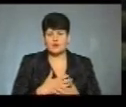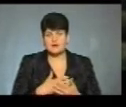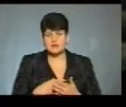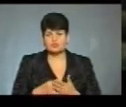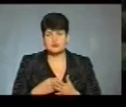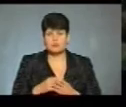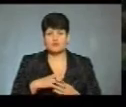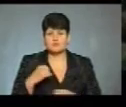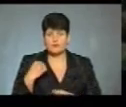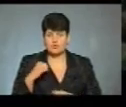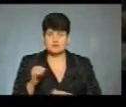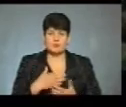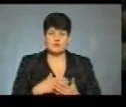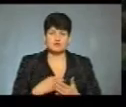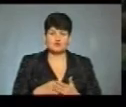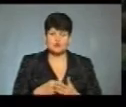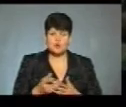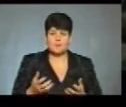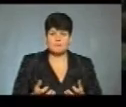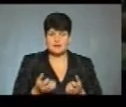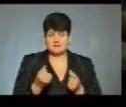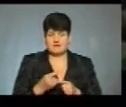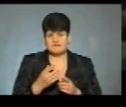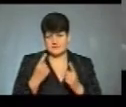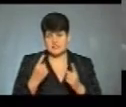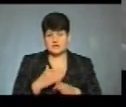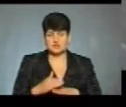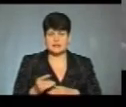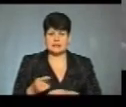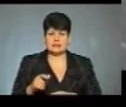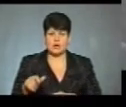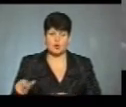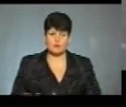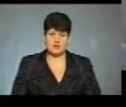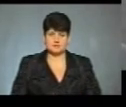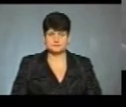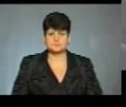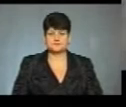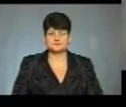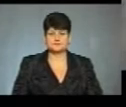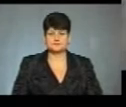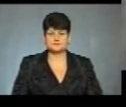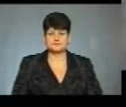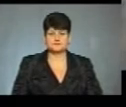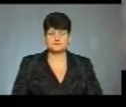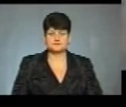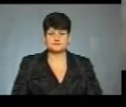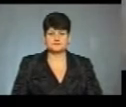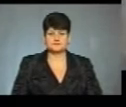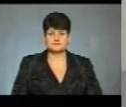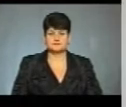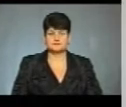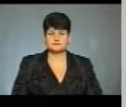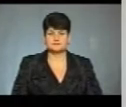переможцем громадського бюджету. Це означає, що підтримала велика частина тернополян. Анжела Шова, Марта Журавель. Новини на Суспільному. Тернопіль.